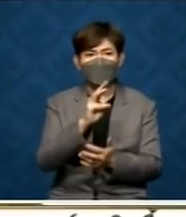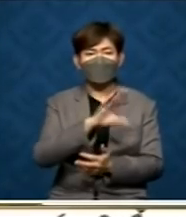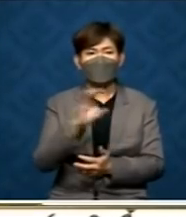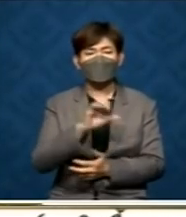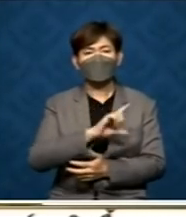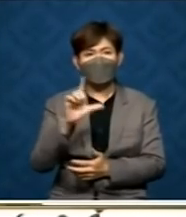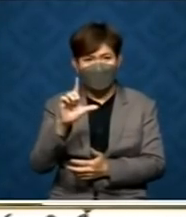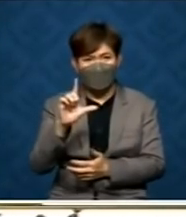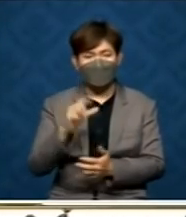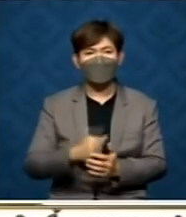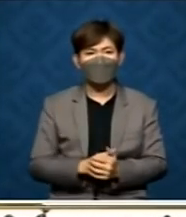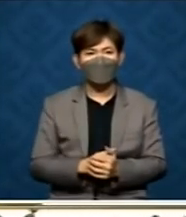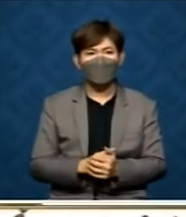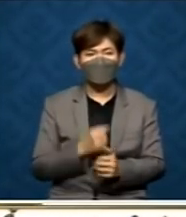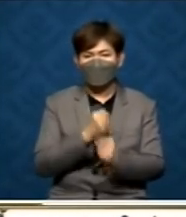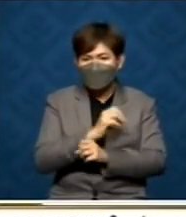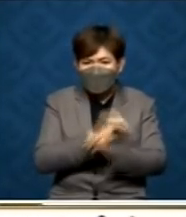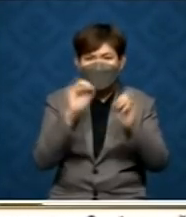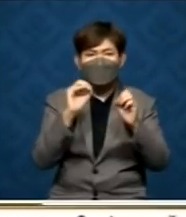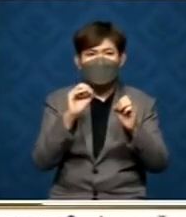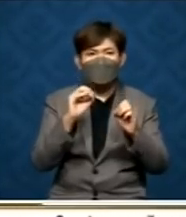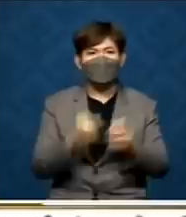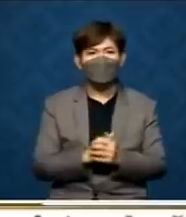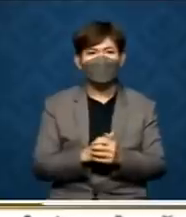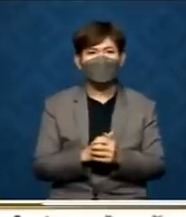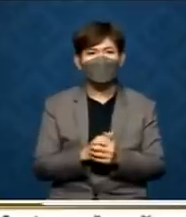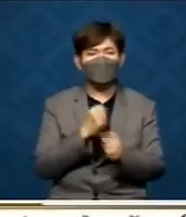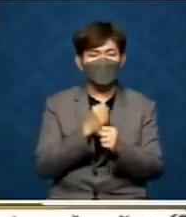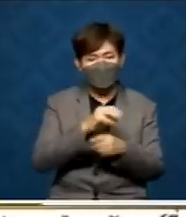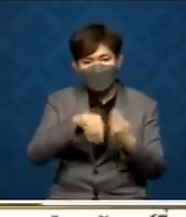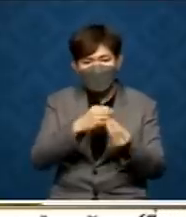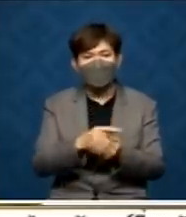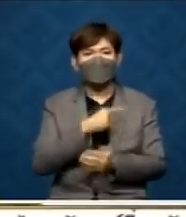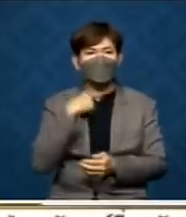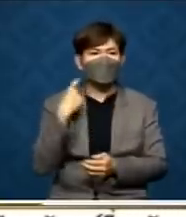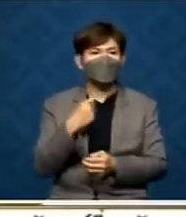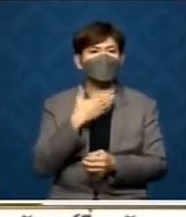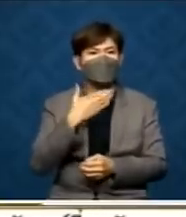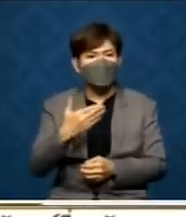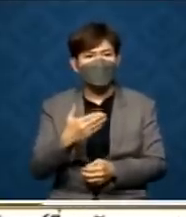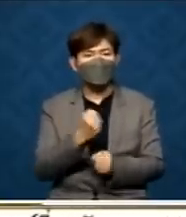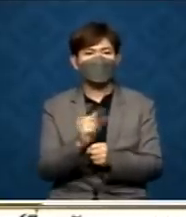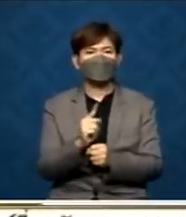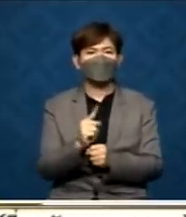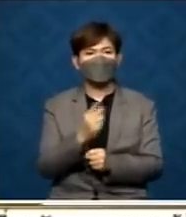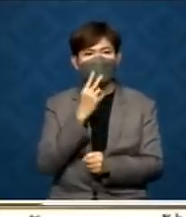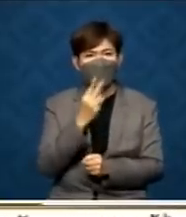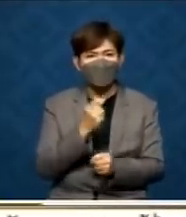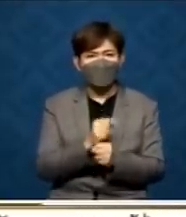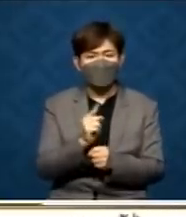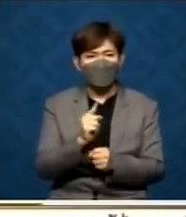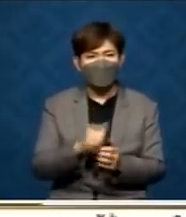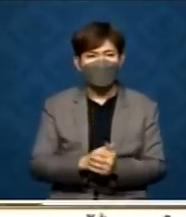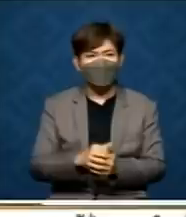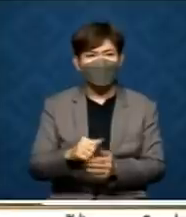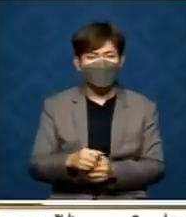ล้านแต่ไม่เคยผลิตผลประกอบการก็ขาดทุนมาตลอดเบี้ยงอ่ะพอเพียงไปถึงไปเซหาแอดไอ้